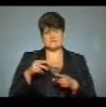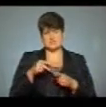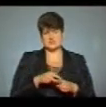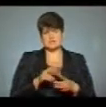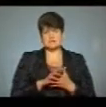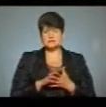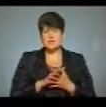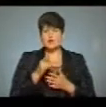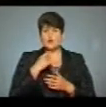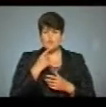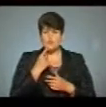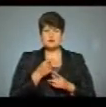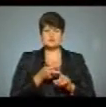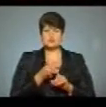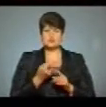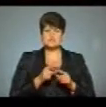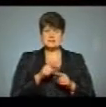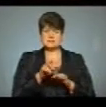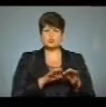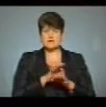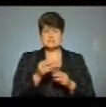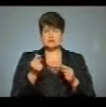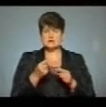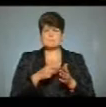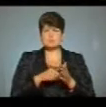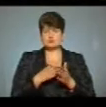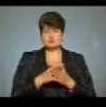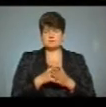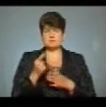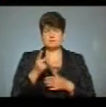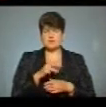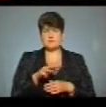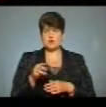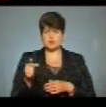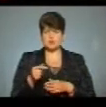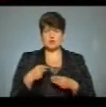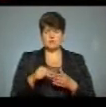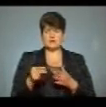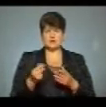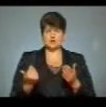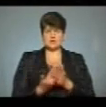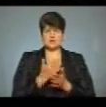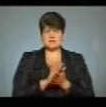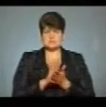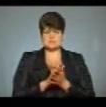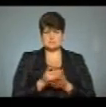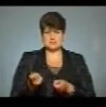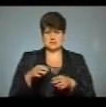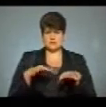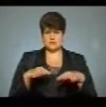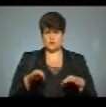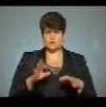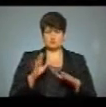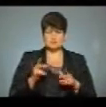Німець каже, у межах цього проєкту за кошти з міського бюджету 1,5 мільйона гривень для громади придбали новий сміттєвоз. Раз в тиждень чи я будемо